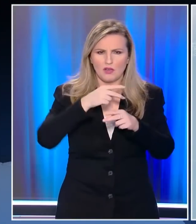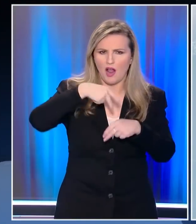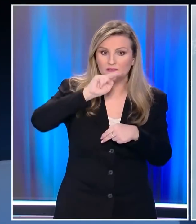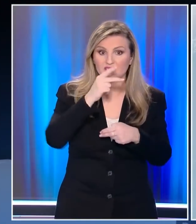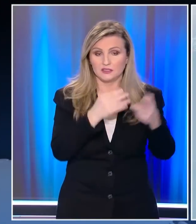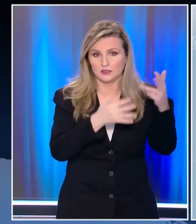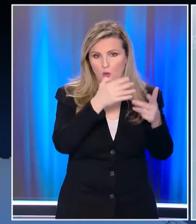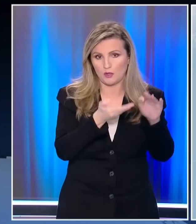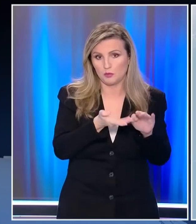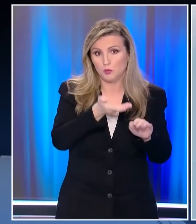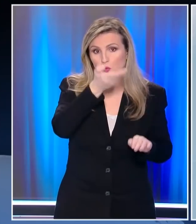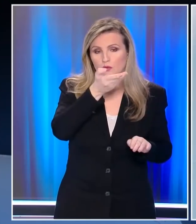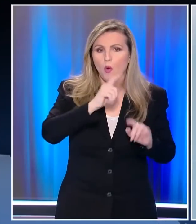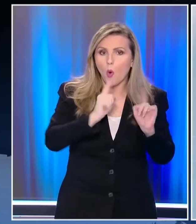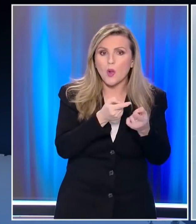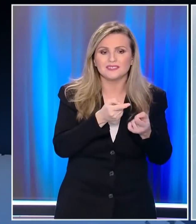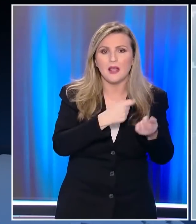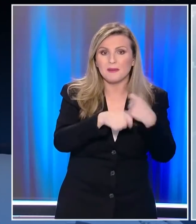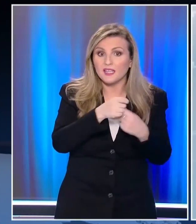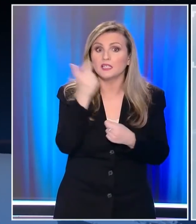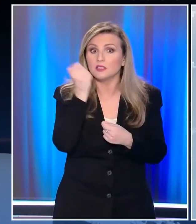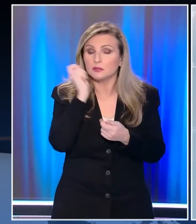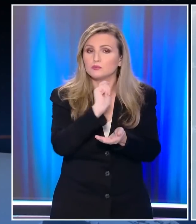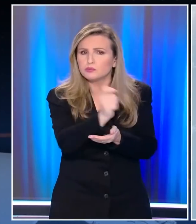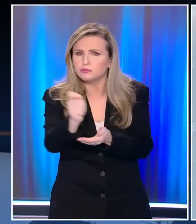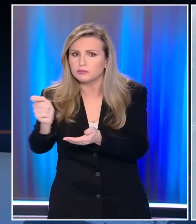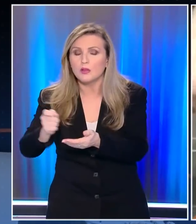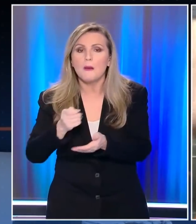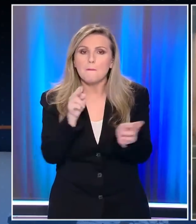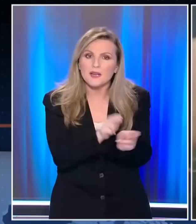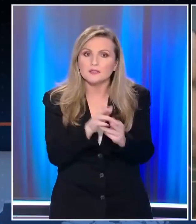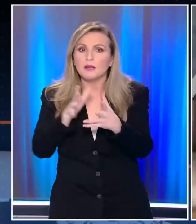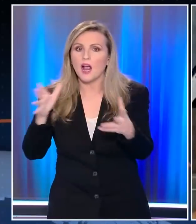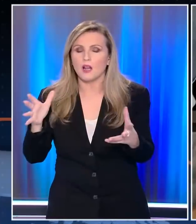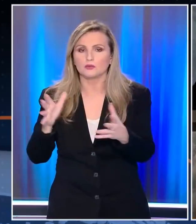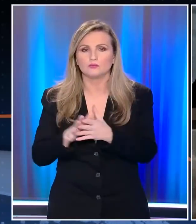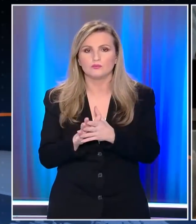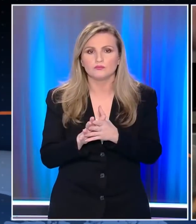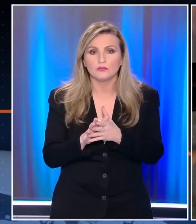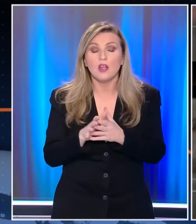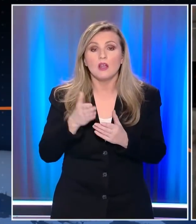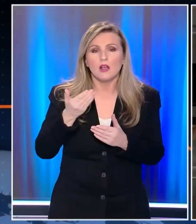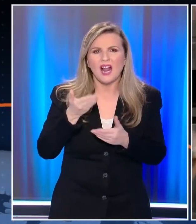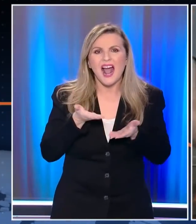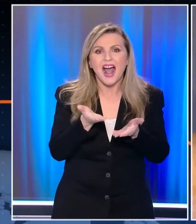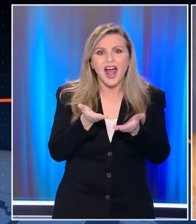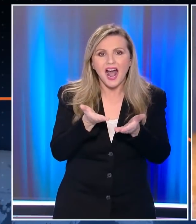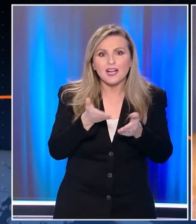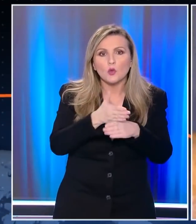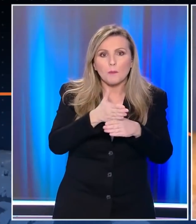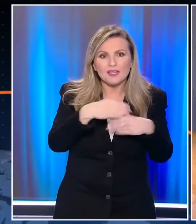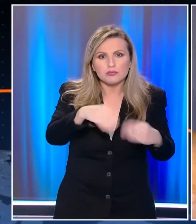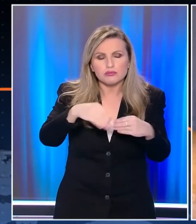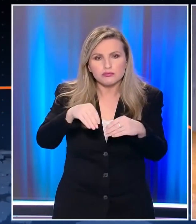επιχειρήσεις, σε όλες τις επιχειρήσεις, από πολύ πολύ μικρές μέχρι μεγαλύτερες. Αυξήσεις στις τιμές προαναγγέλνουν και οι αρτοποίοι, καθώς το